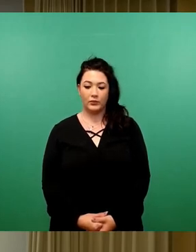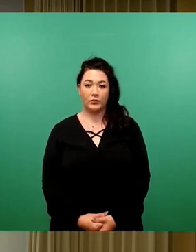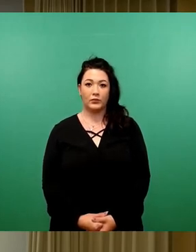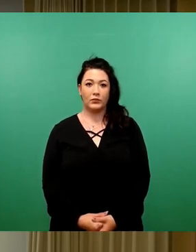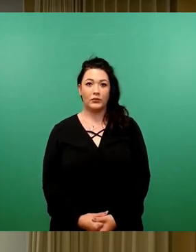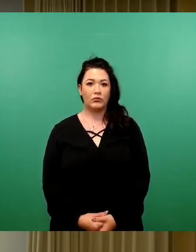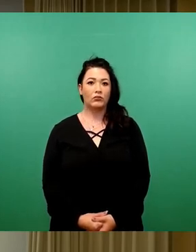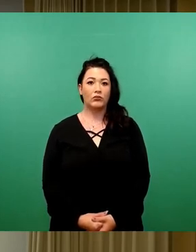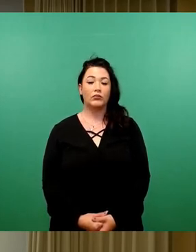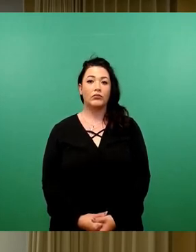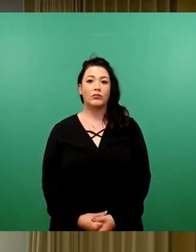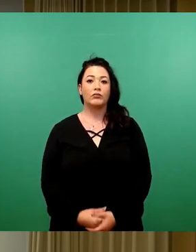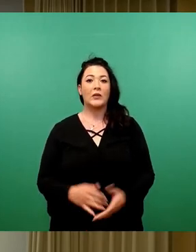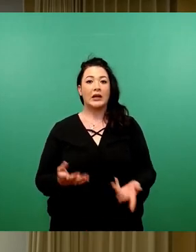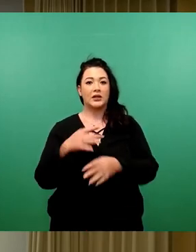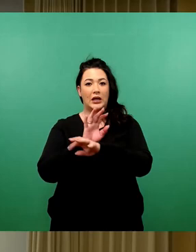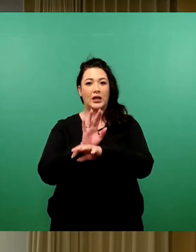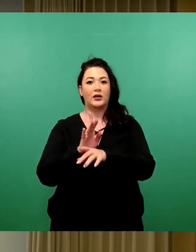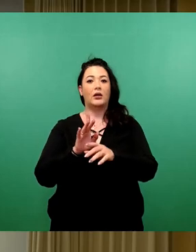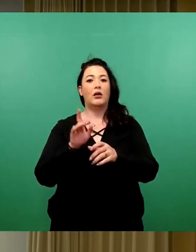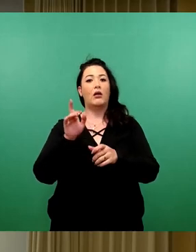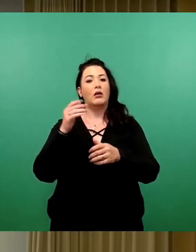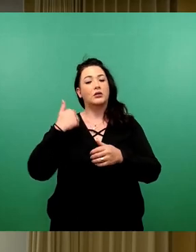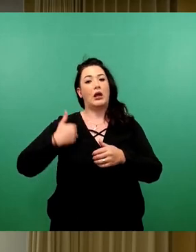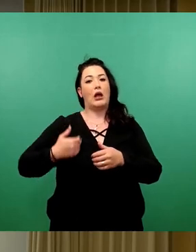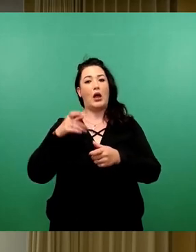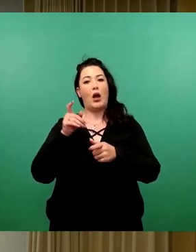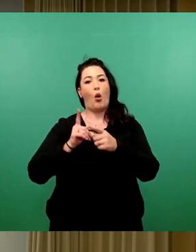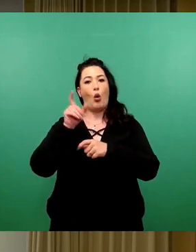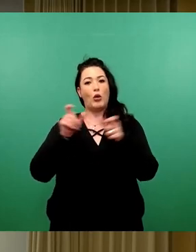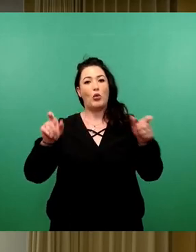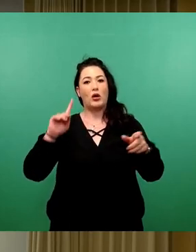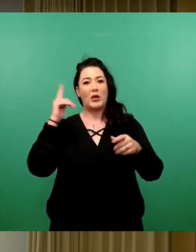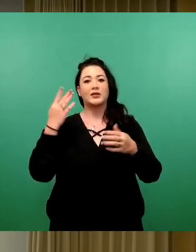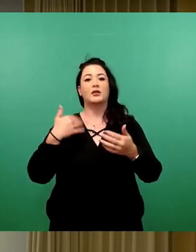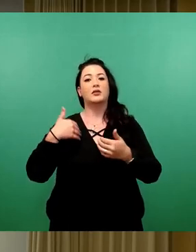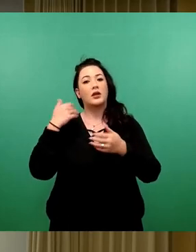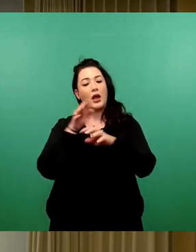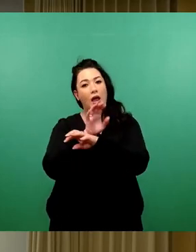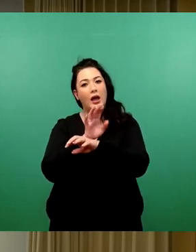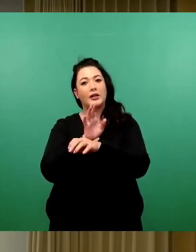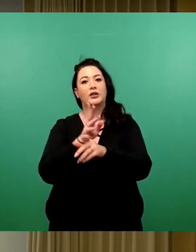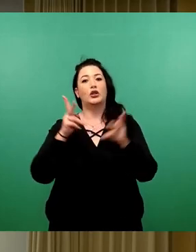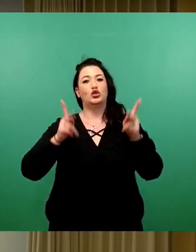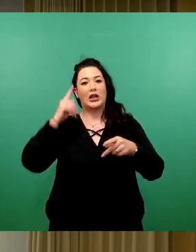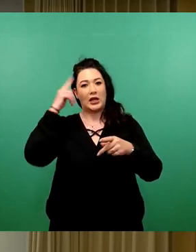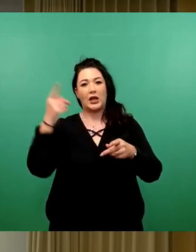Sehr geehrter Herr Oberbürgermeister, liebe Kolleginnen und Kollegen Stadträte, liebe Bürger.